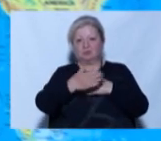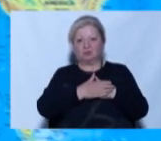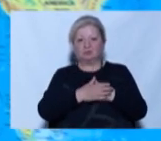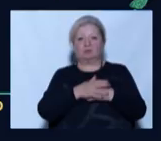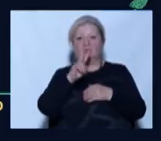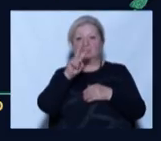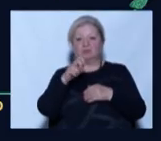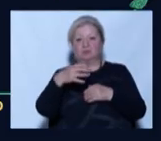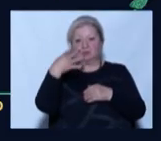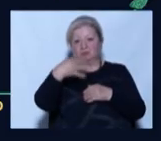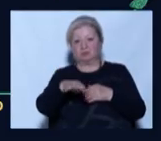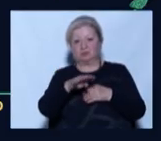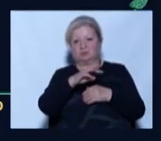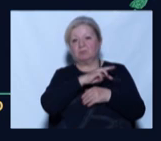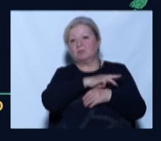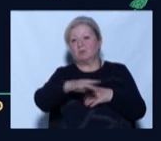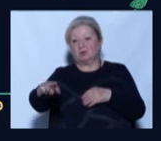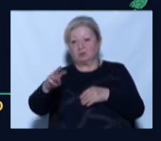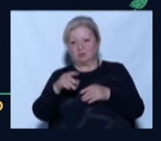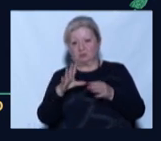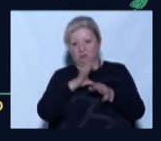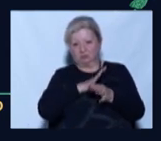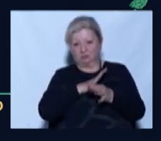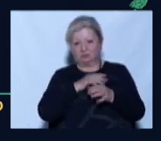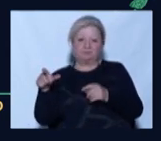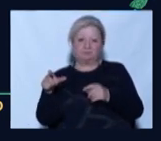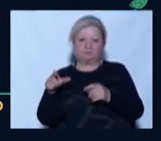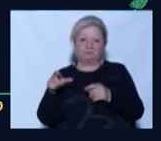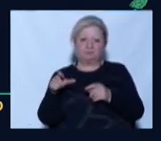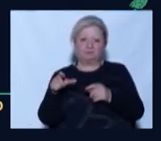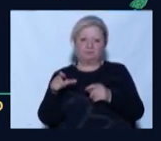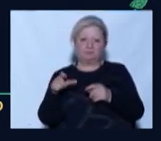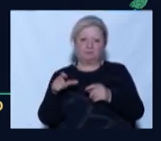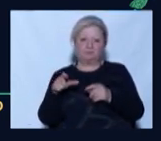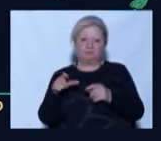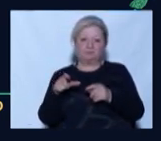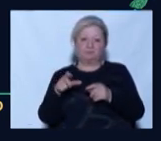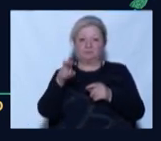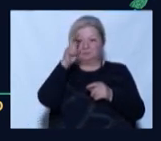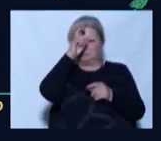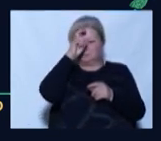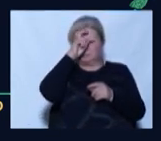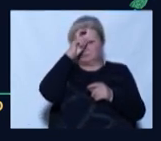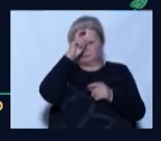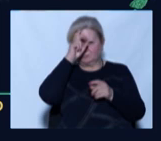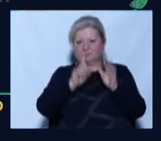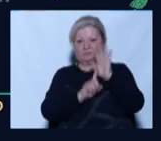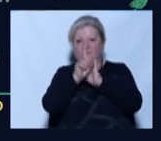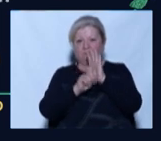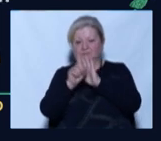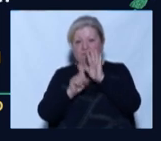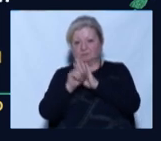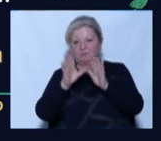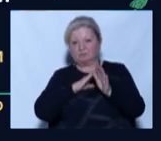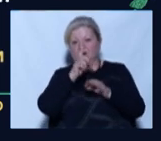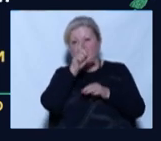მილიონს შეადგენდა. და ეს იყო ის პერიოდი, როდესაც ხდებოდა სახელმწიფოების ჩამოყალიბება, როდესაც